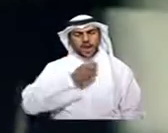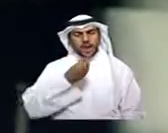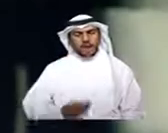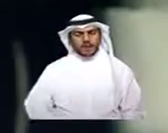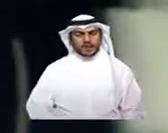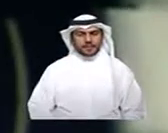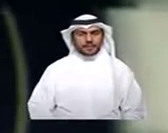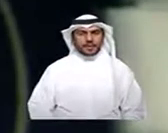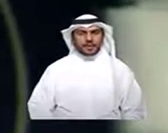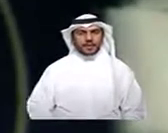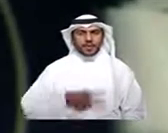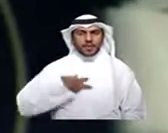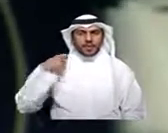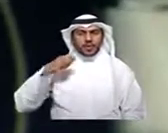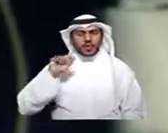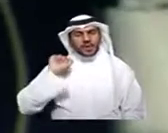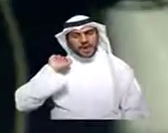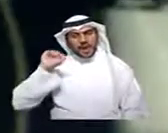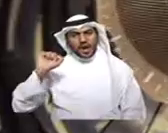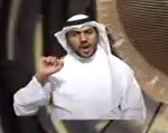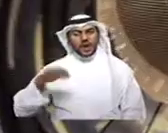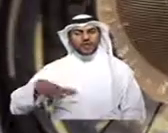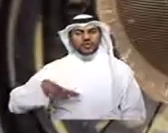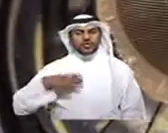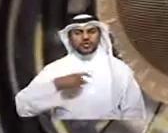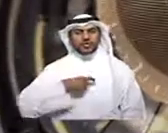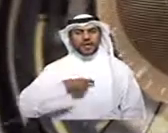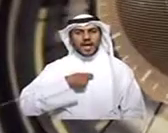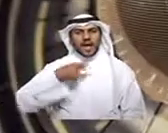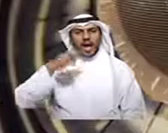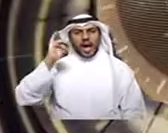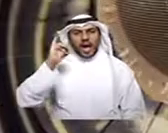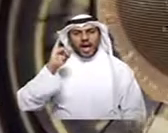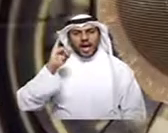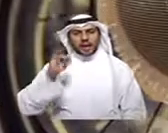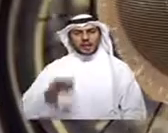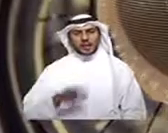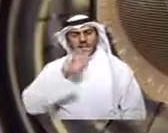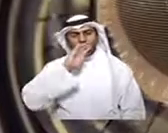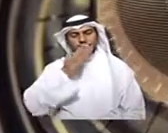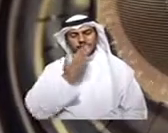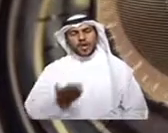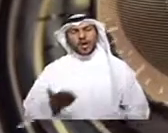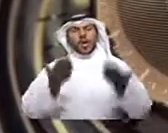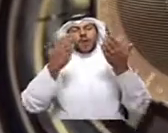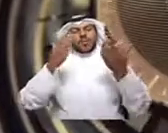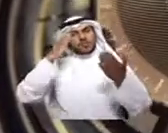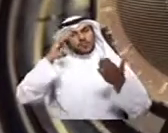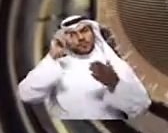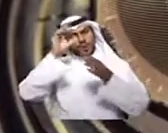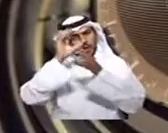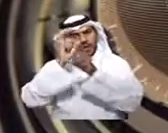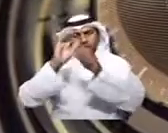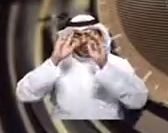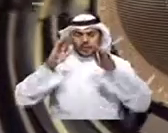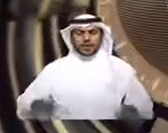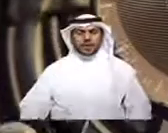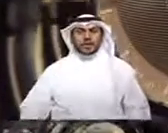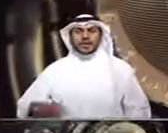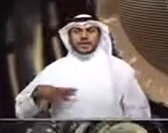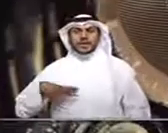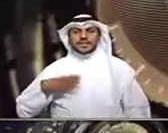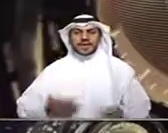صرح معالي وزير شؤون الديوان الأميرية الشيخ علي جراح الصباح بأنه وبفضل من الله تعالى ونعمته قد غادر